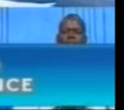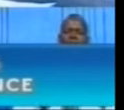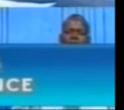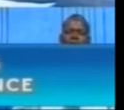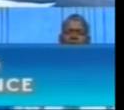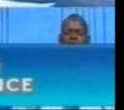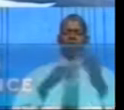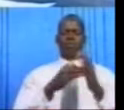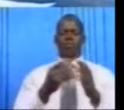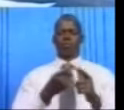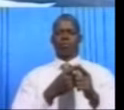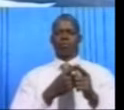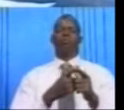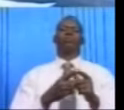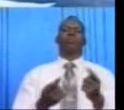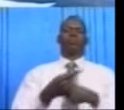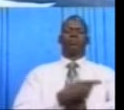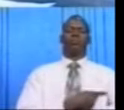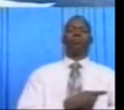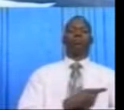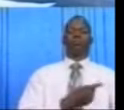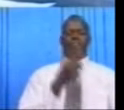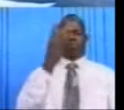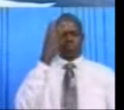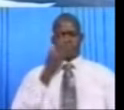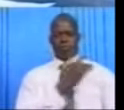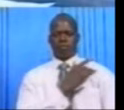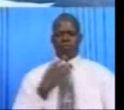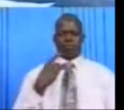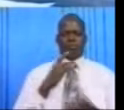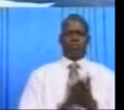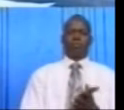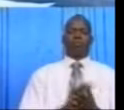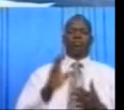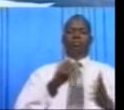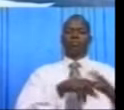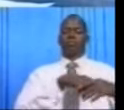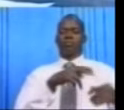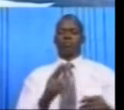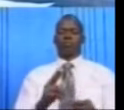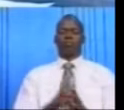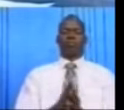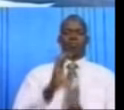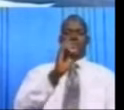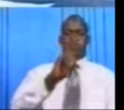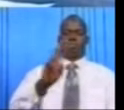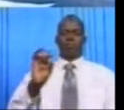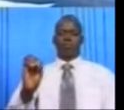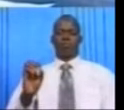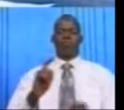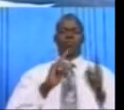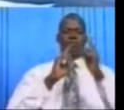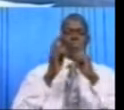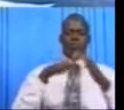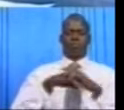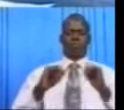des cendres, premier jour de carême pour les fidèles catholiques. Et sur la démission du pape Benoît XVI, l'église famille burkinabé se prononce. Nous